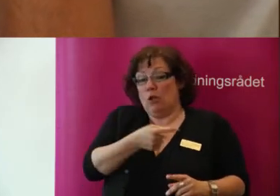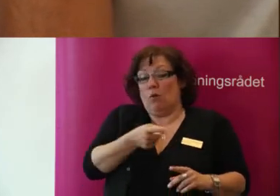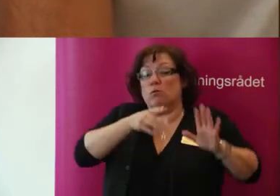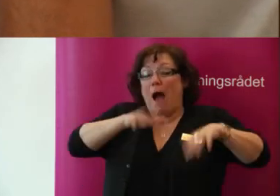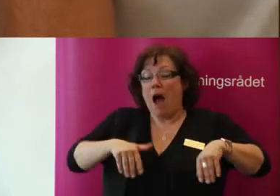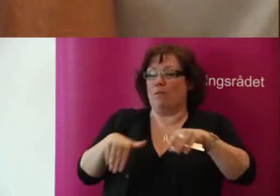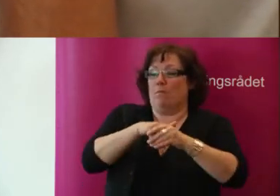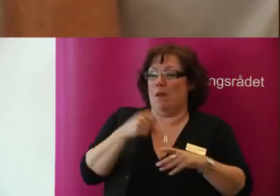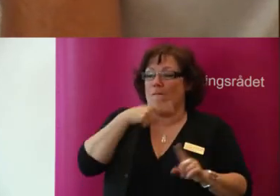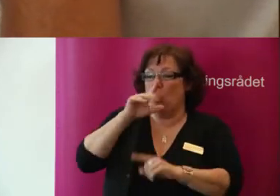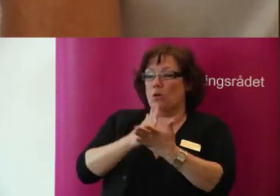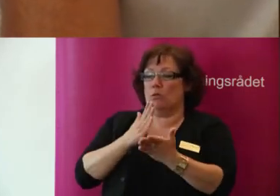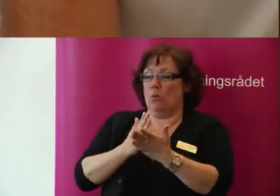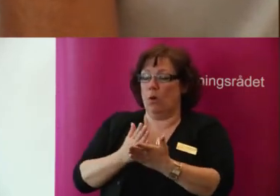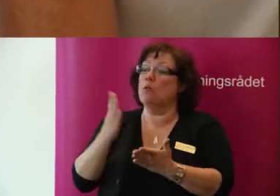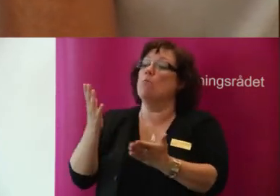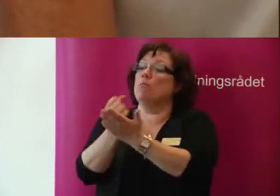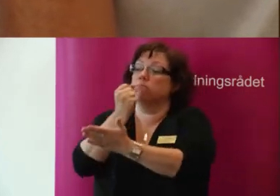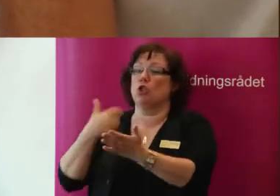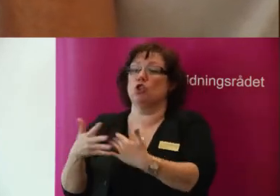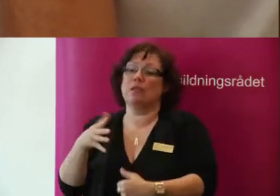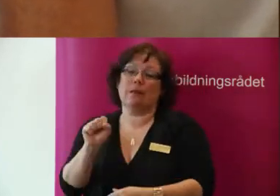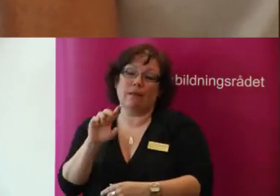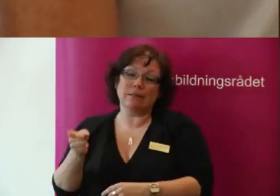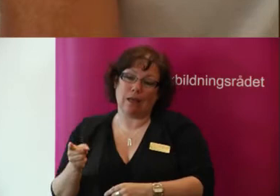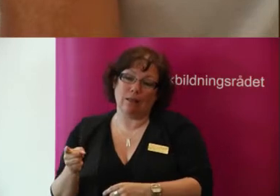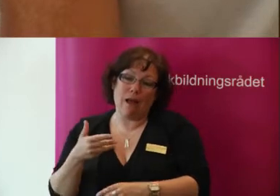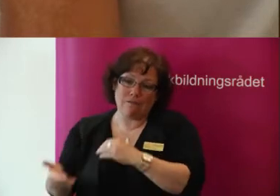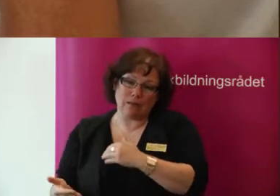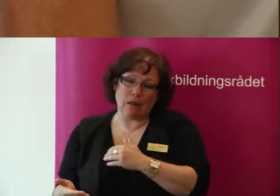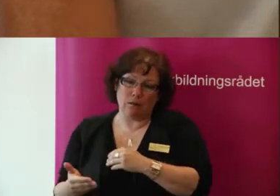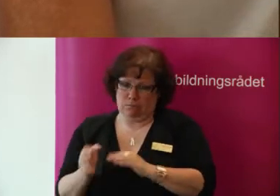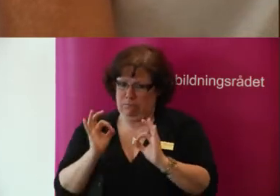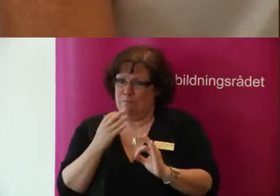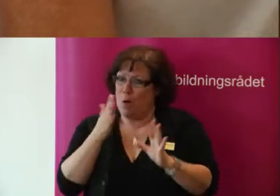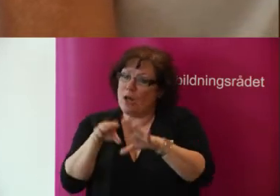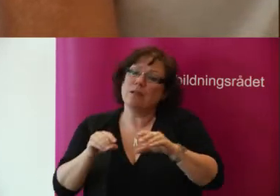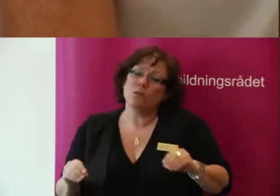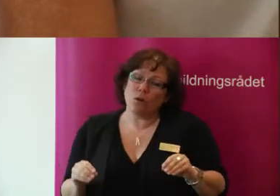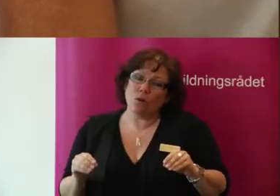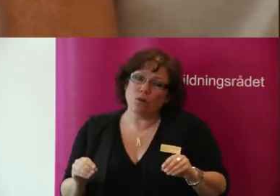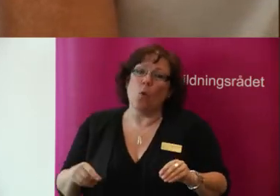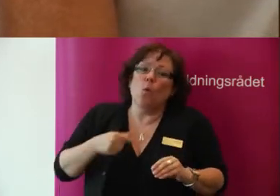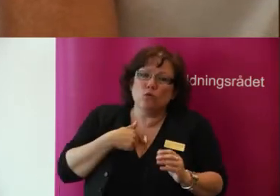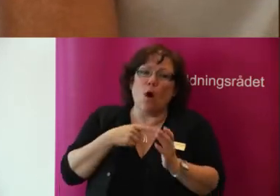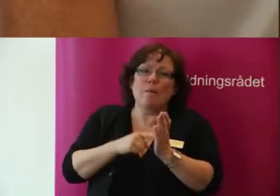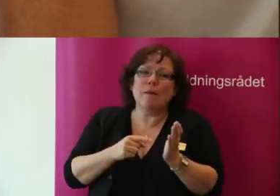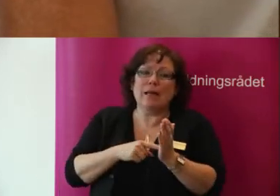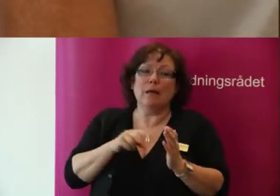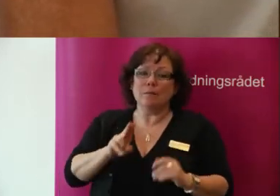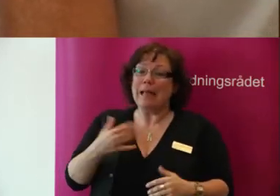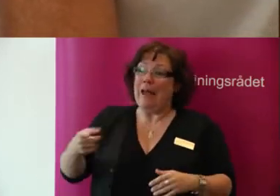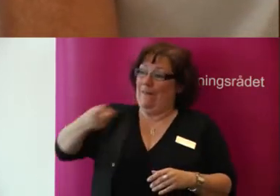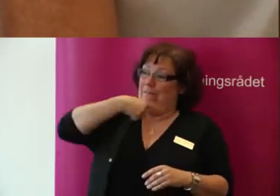gått på folkhögskola gick ut i sysselsättning sen. Och det är väl väldigt bra. Och då menar jag att det är vi